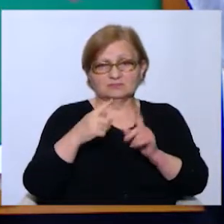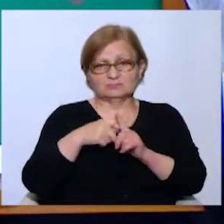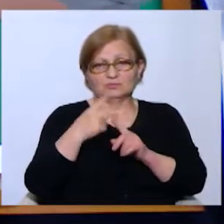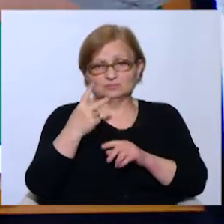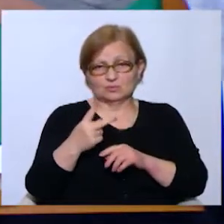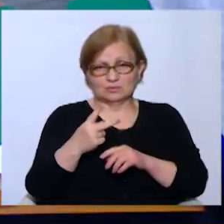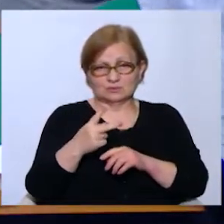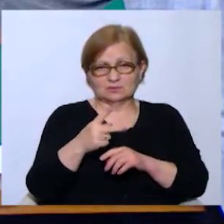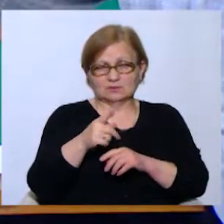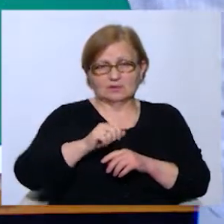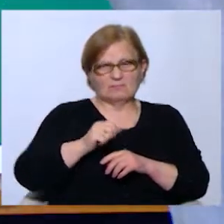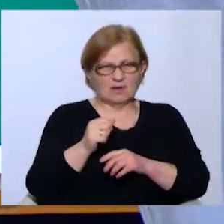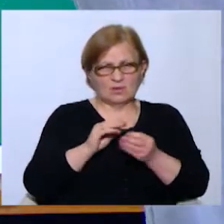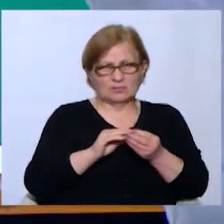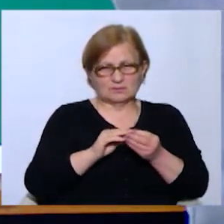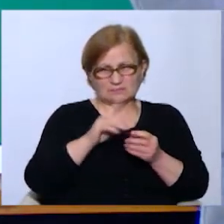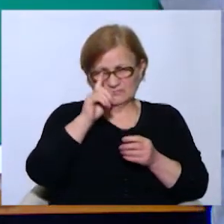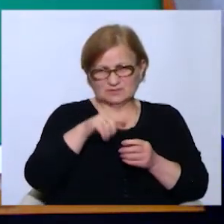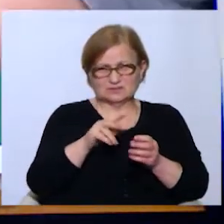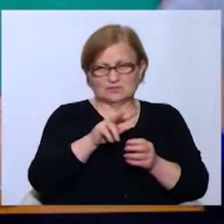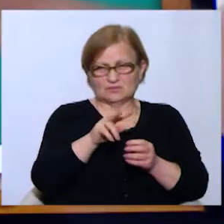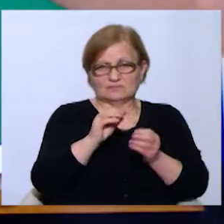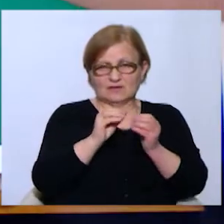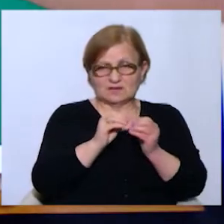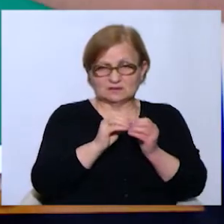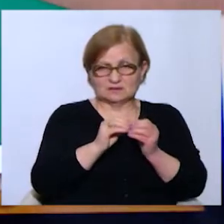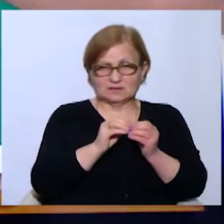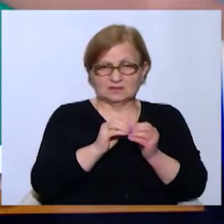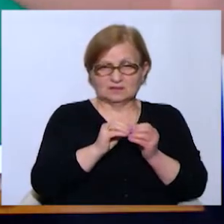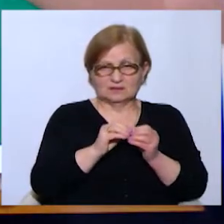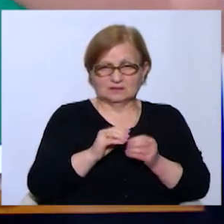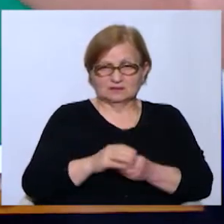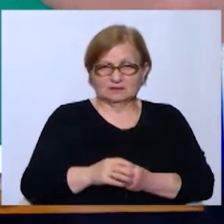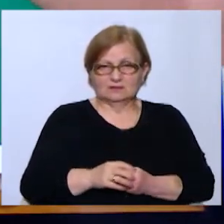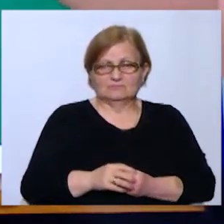გამოგვივა, მეგობრები არიან, ეს უკვე ვიცით, 10-ია.